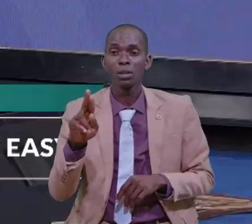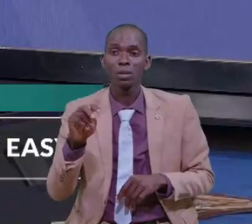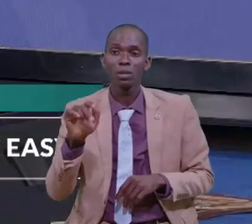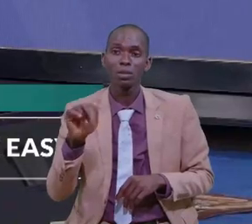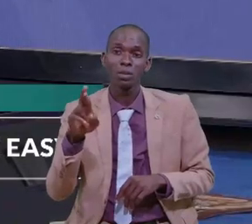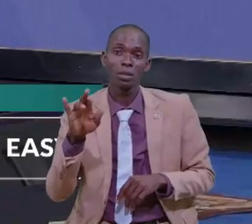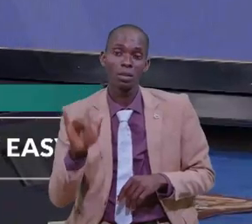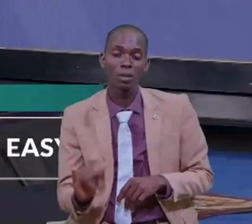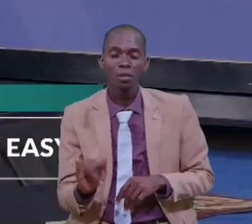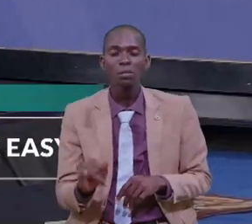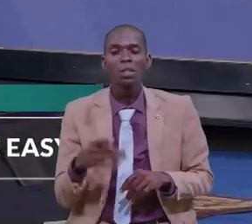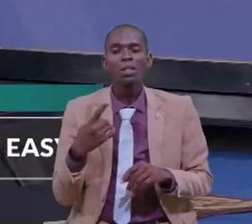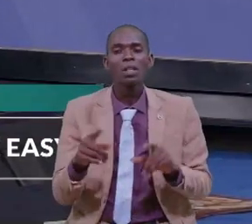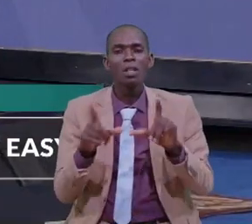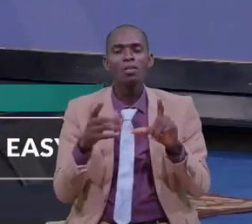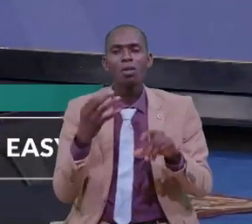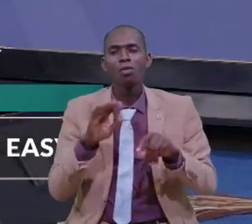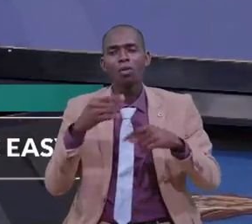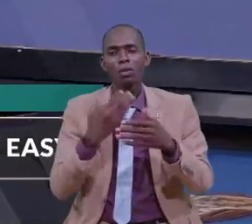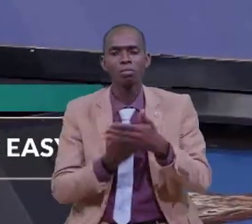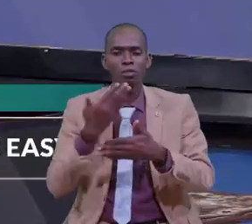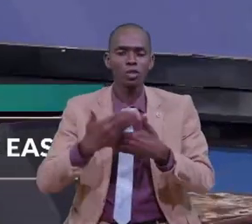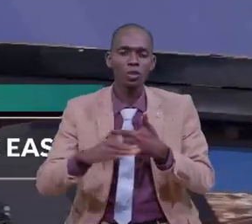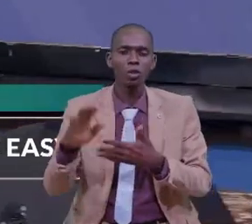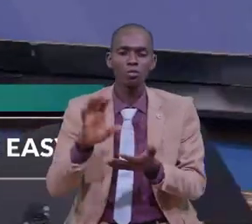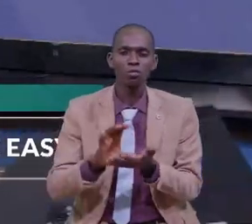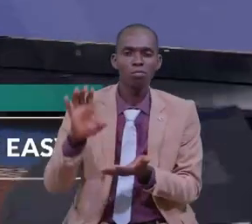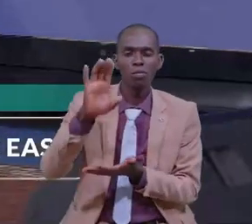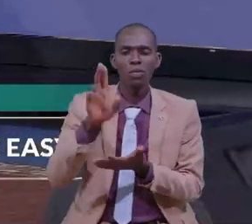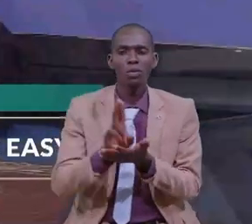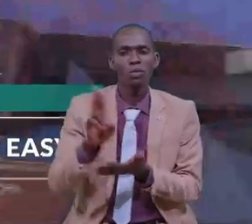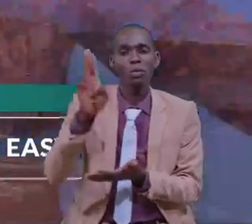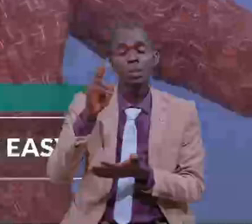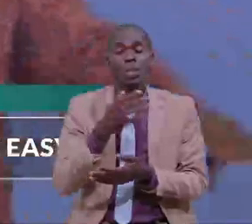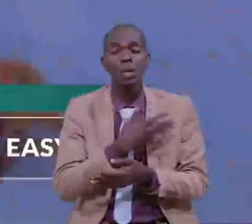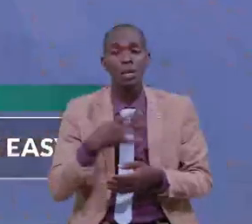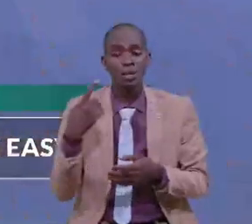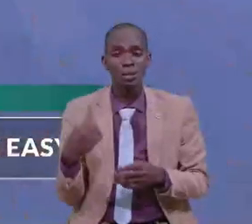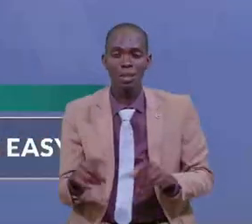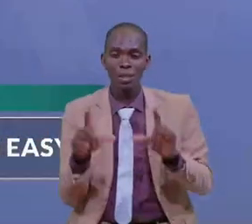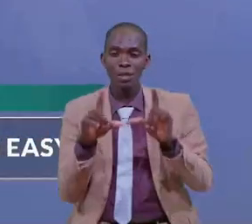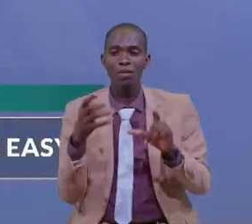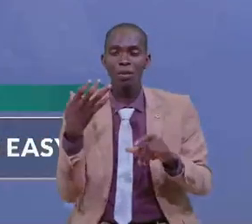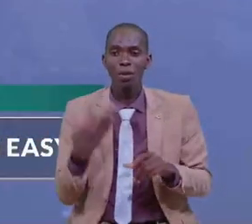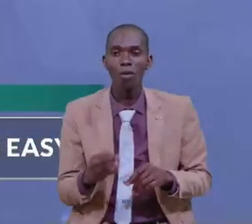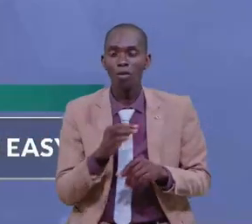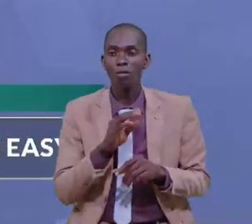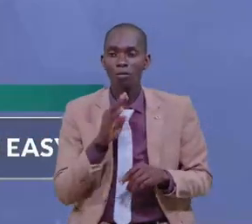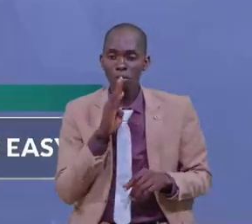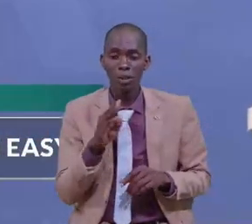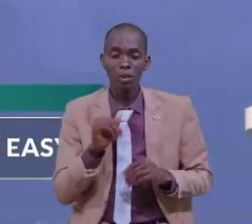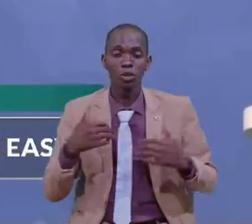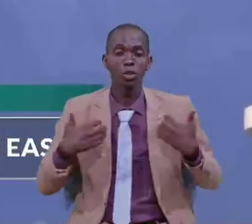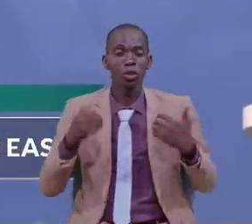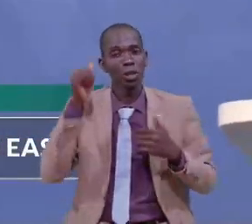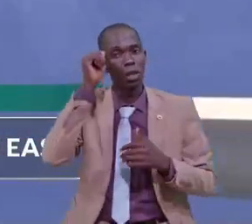Le niveau où nous allons au-delà des collèges et des universités et le niveau d'être jeune adulte